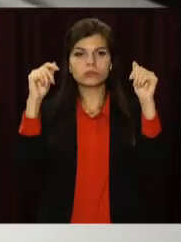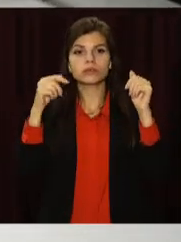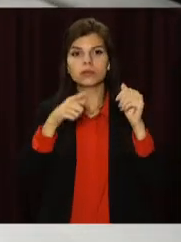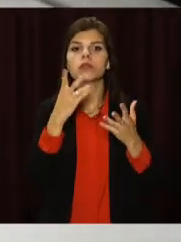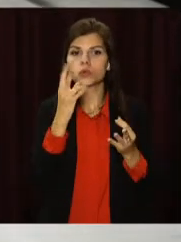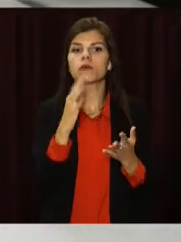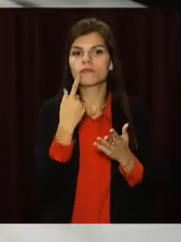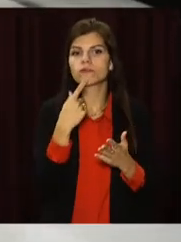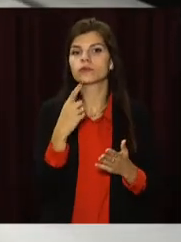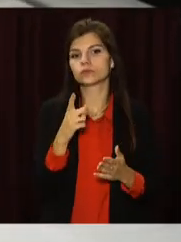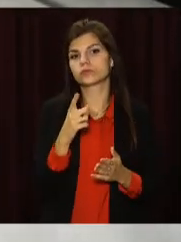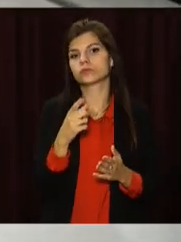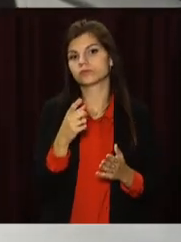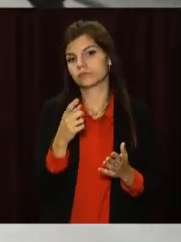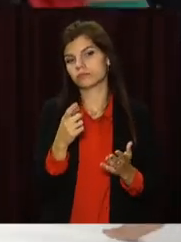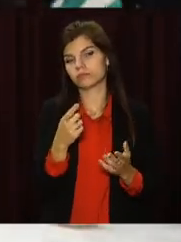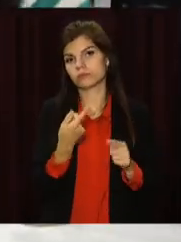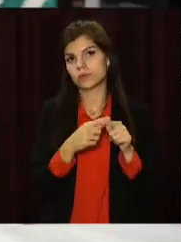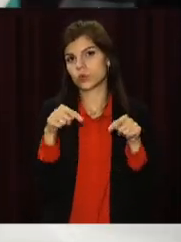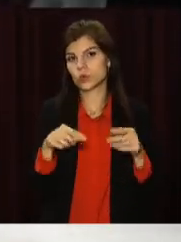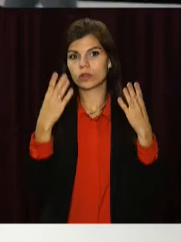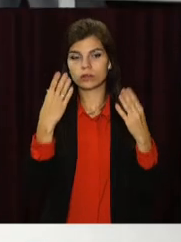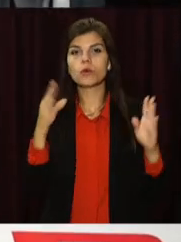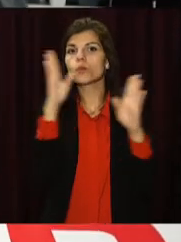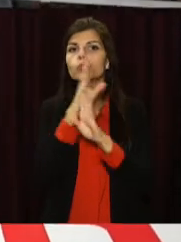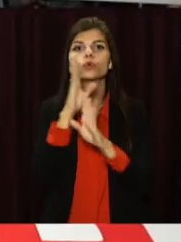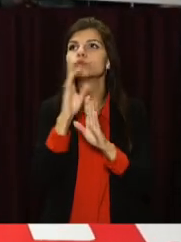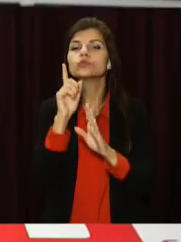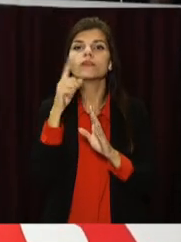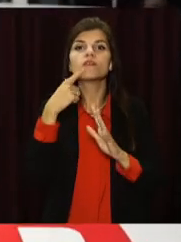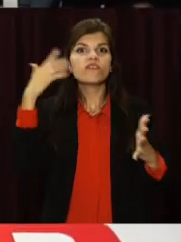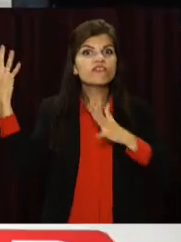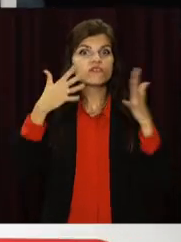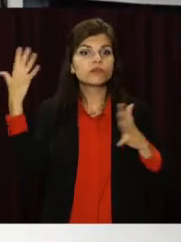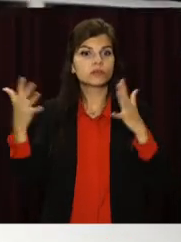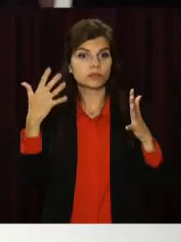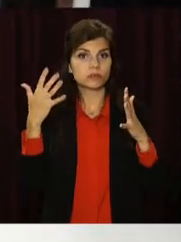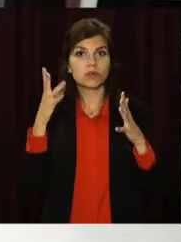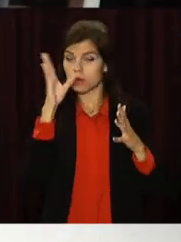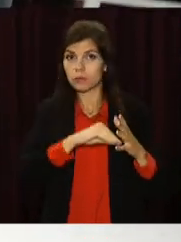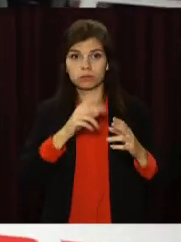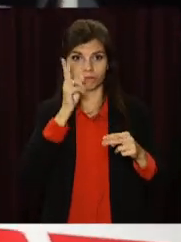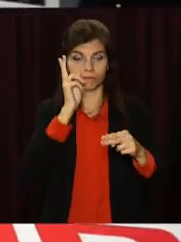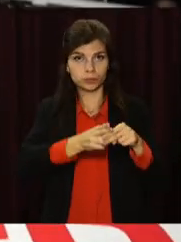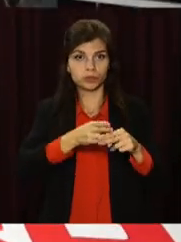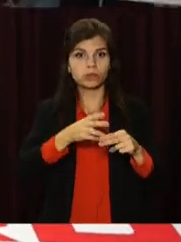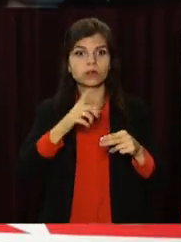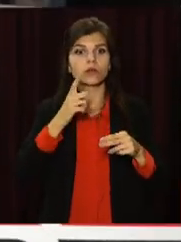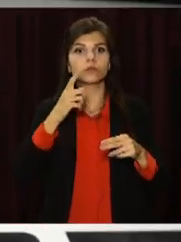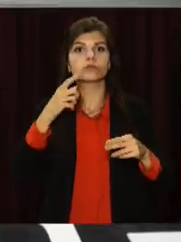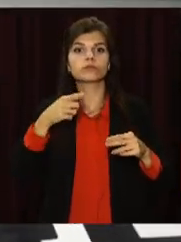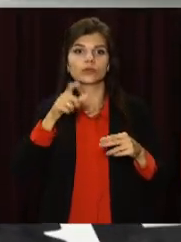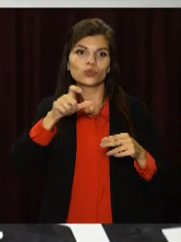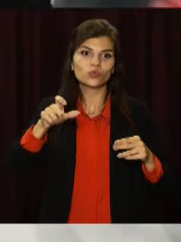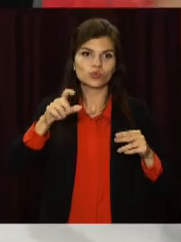змагання. Навісу над рингом не було, бо цього дня синоптики прогнозували пориву вітру, який міг зірвати накриття та покалічити учасників